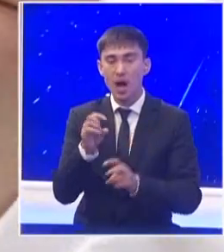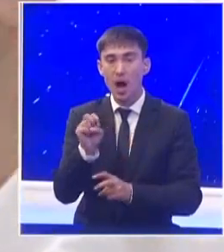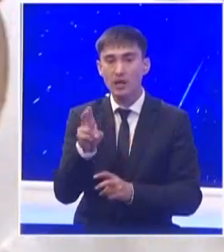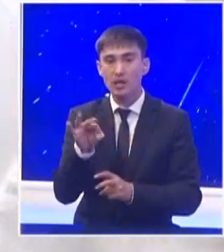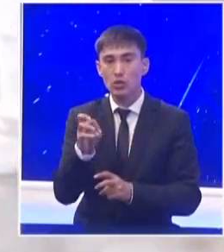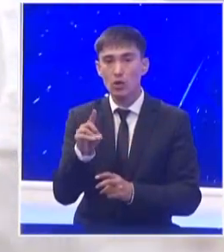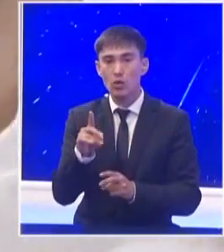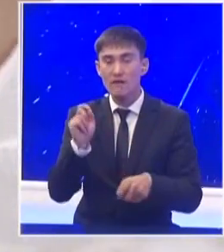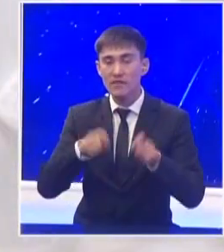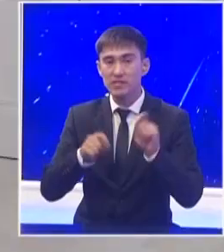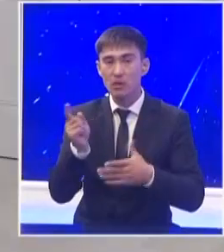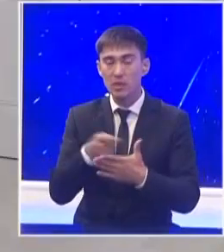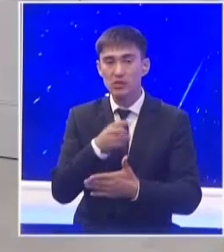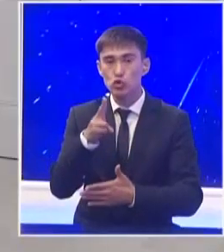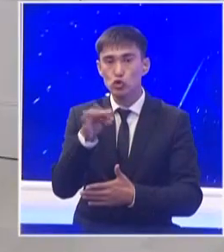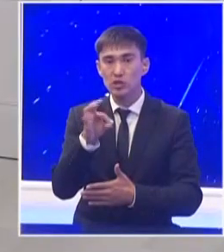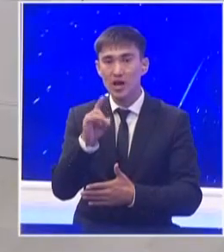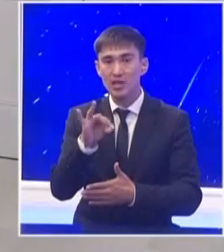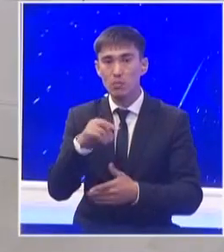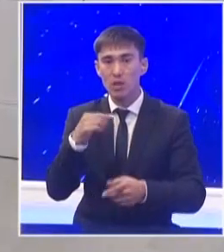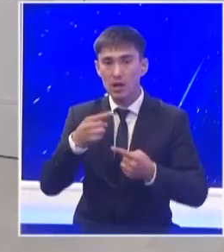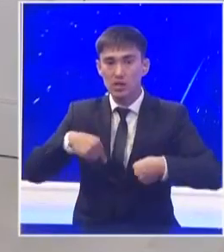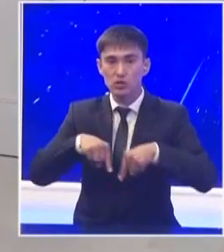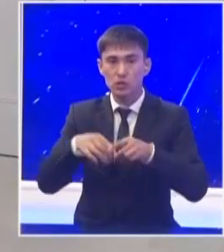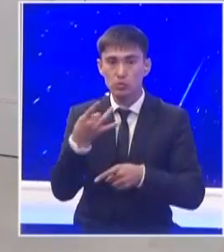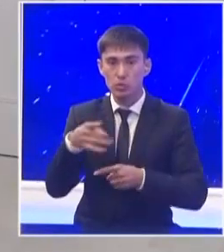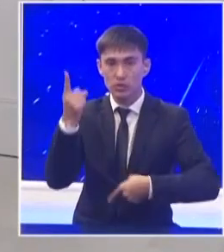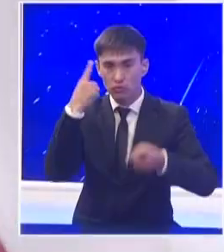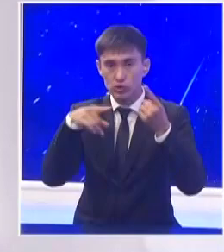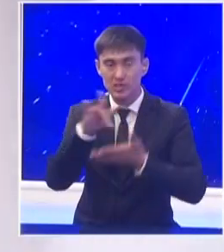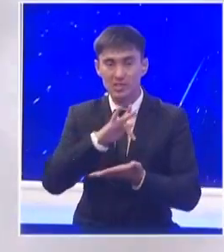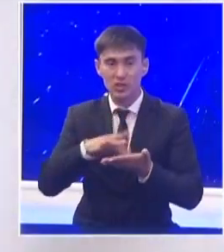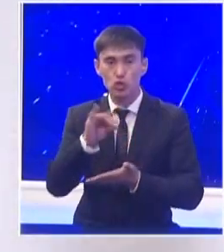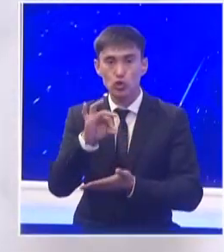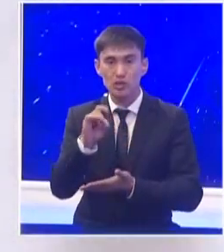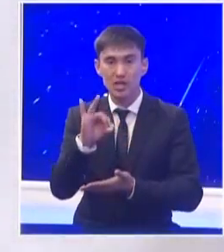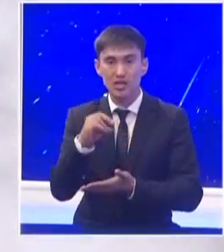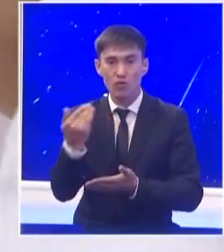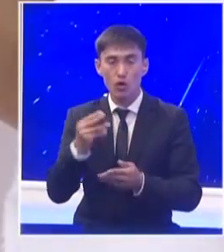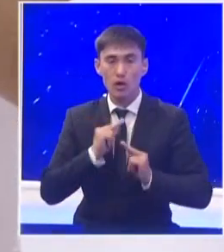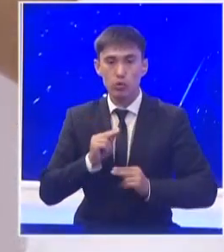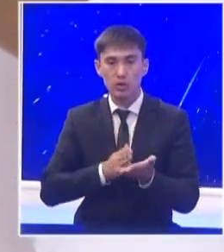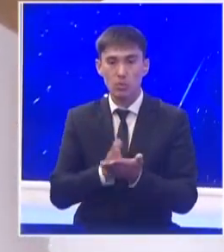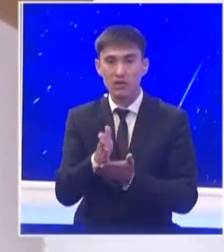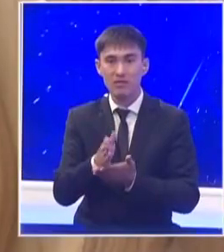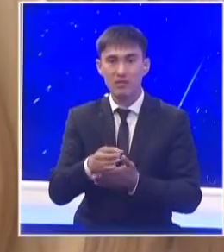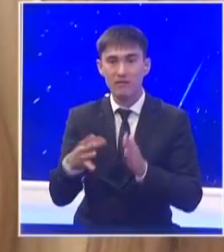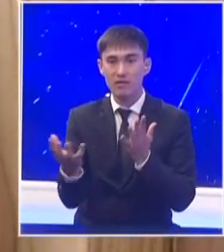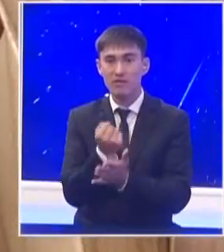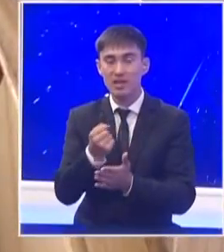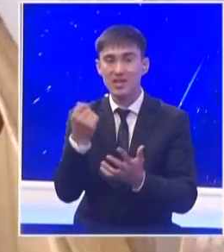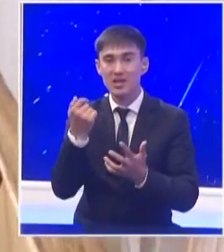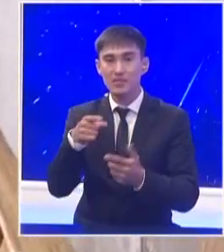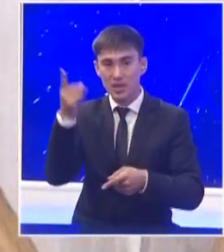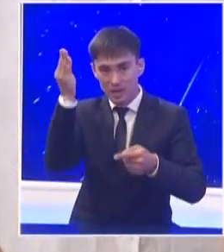«Жулдызга Кадам» был организован Республиканским творческим центром «Жулдыз Арт». Его работа направлена на выявление талантов среди